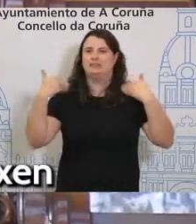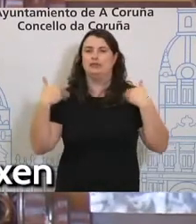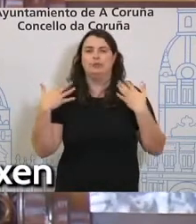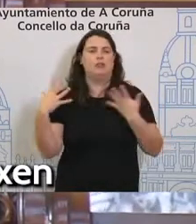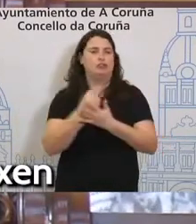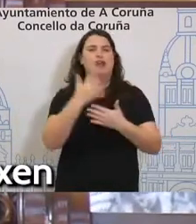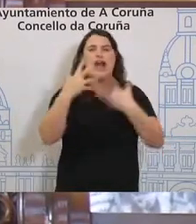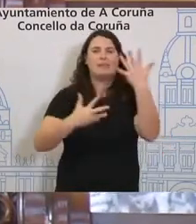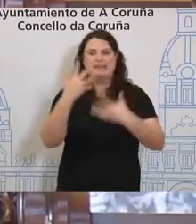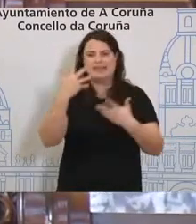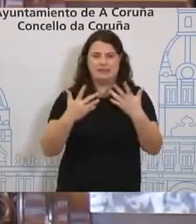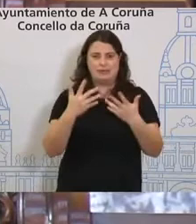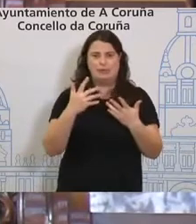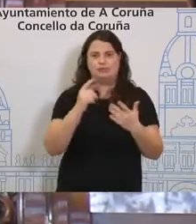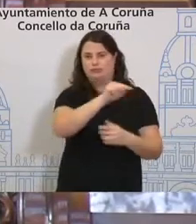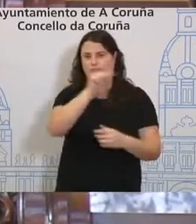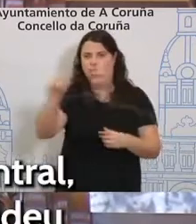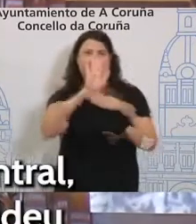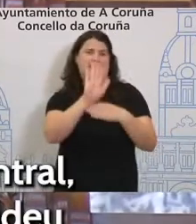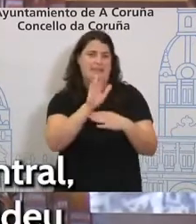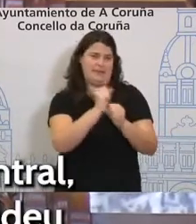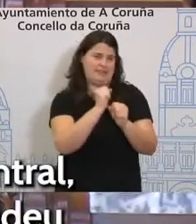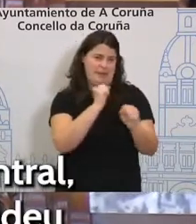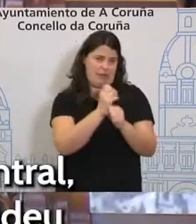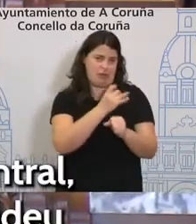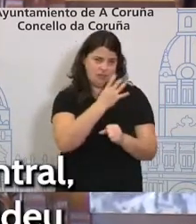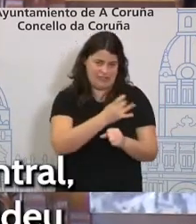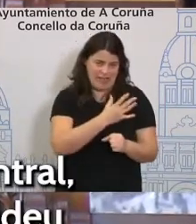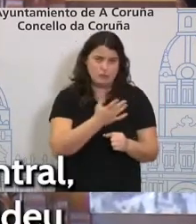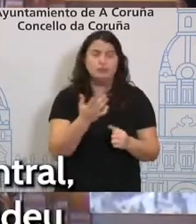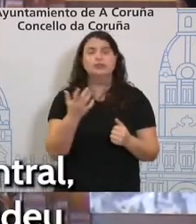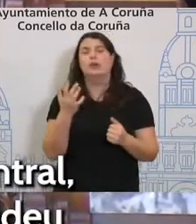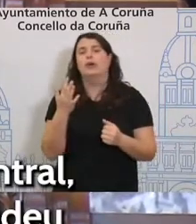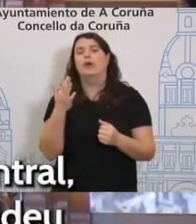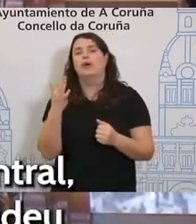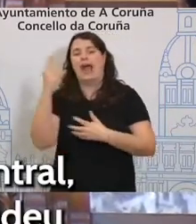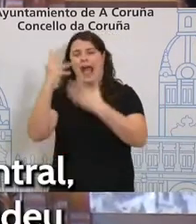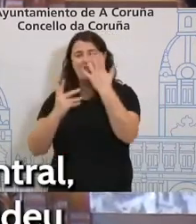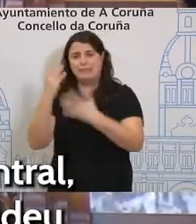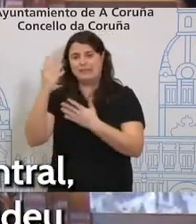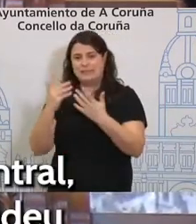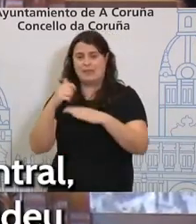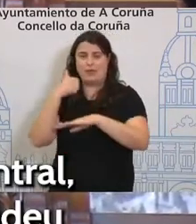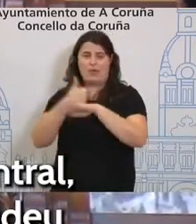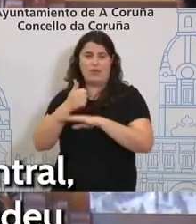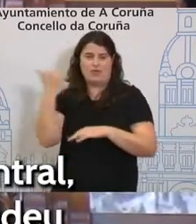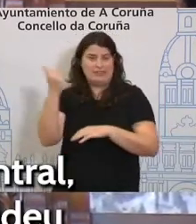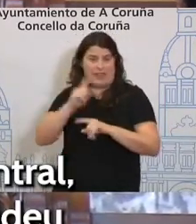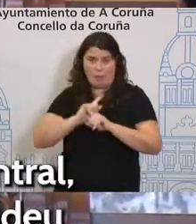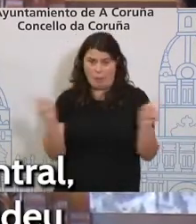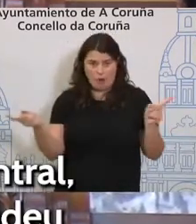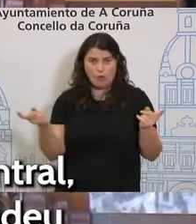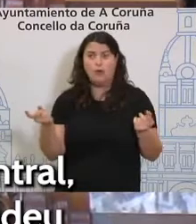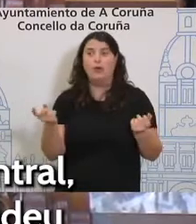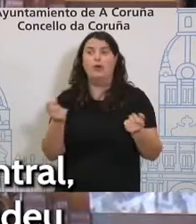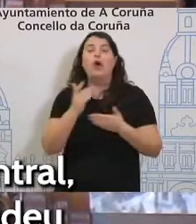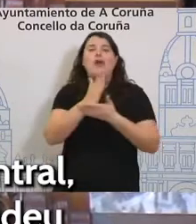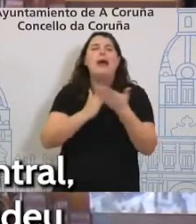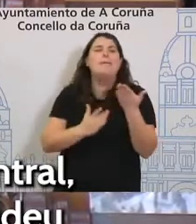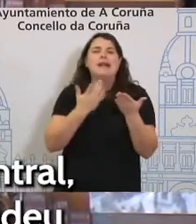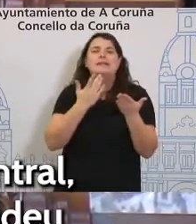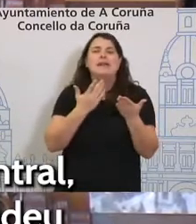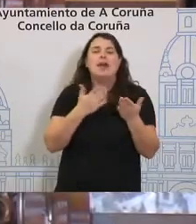administrativos. Atinsen a Asunta de Galicia. Tampouco respondeu a Administración Central. Eu non sei que parte do goberno é a que